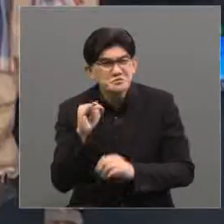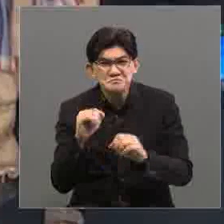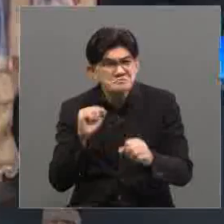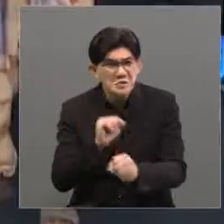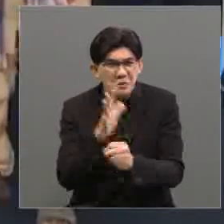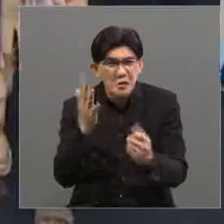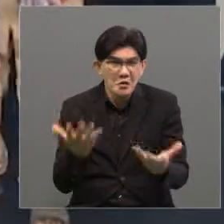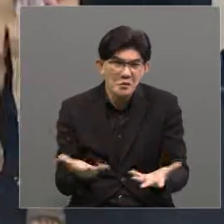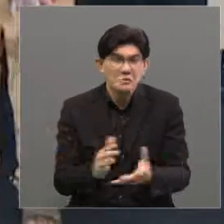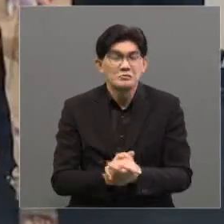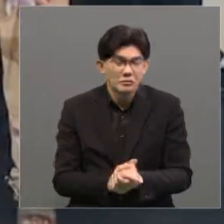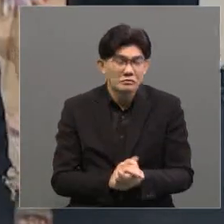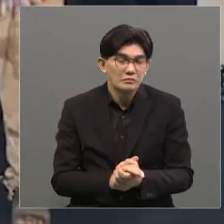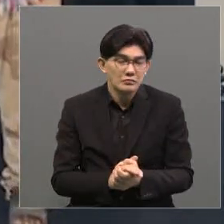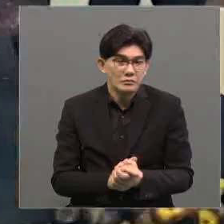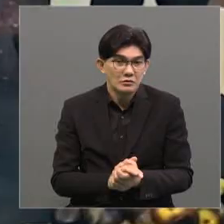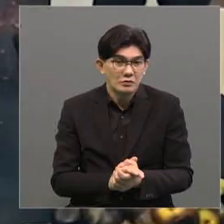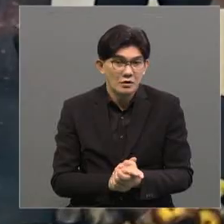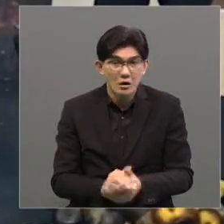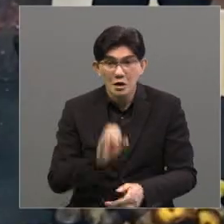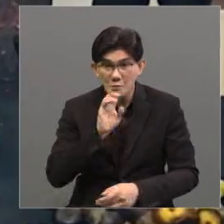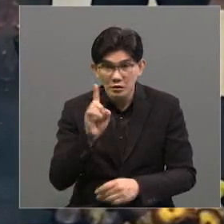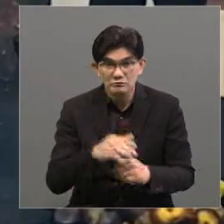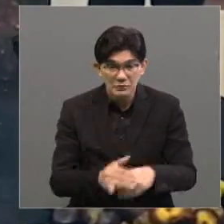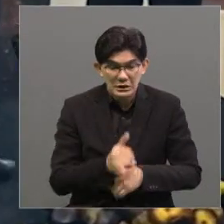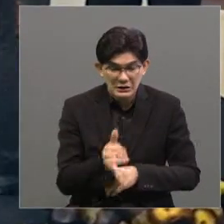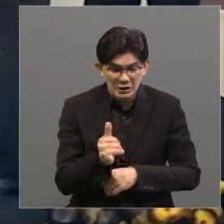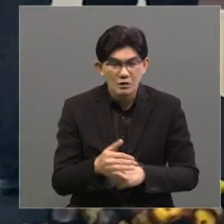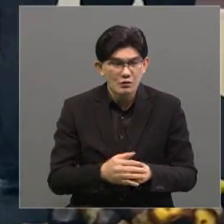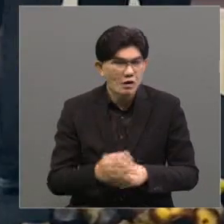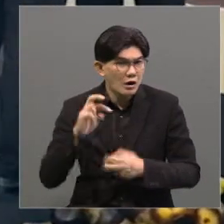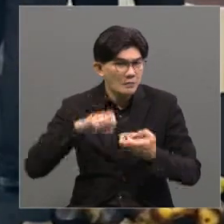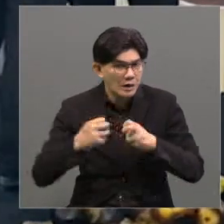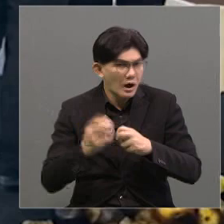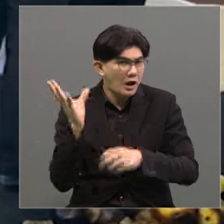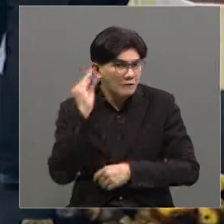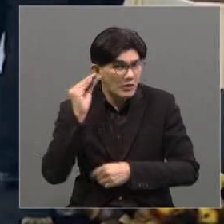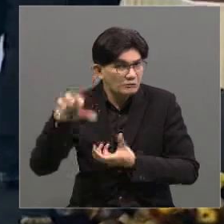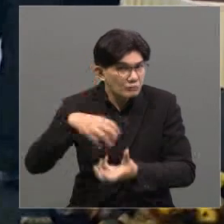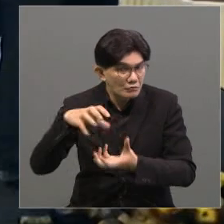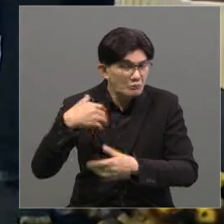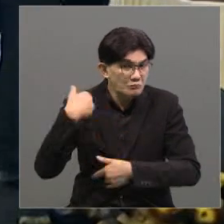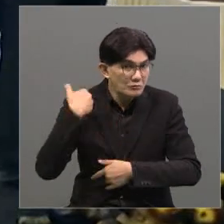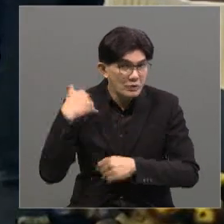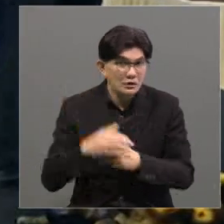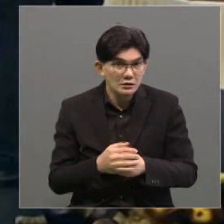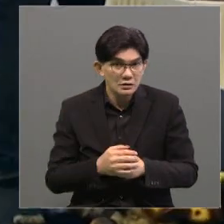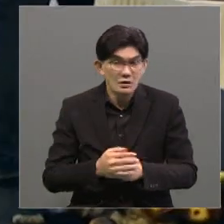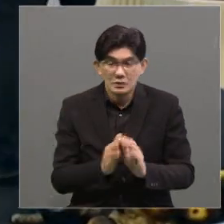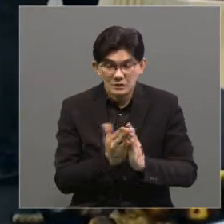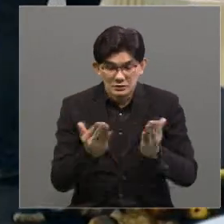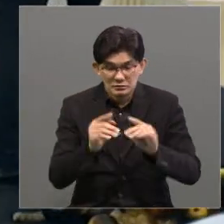ความต้องการใช้ด้วยนอกจากนั้นนะครับท่านรัฐมนตรียังได้เดินทางไปรับฟังปัญหาของพี่น้องประชาชนในพื้นที่มีการม